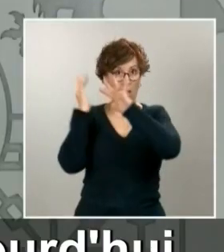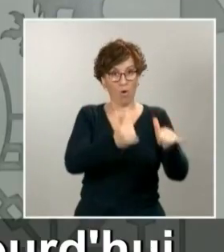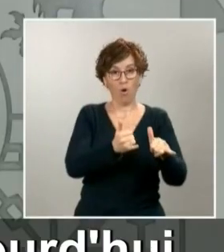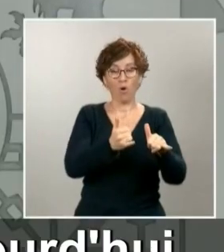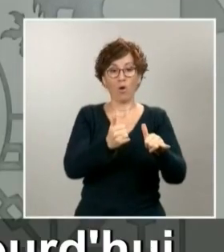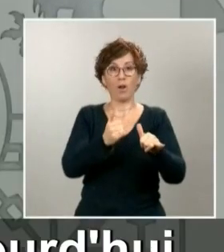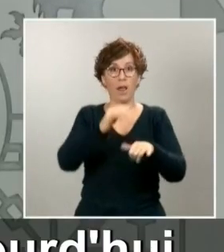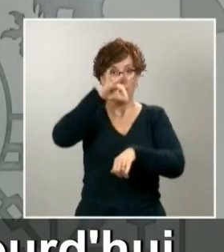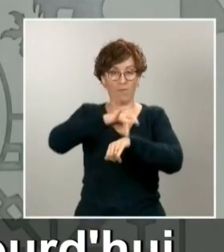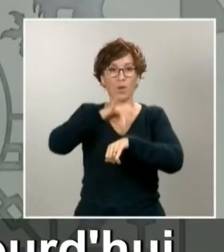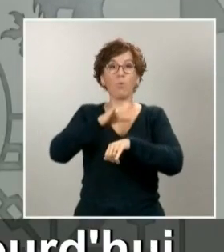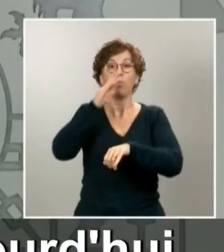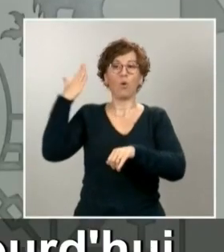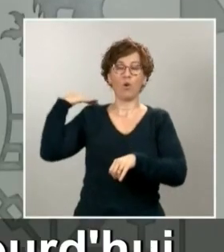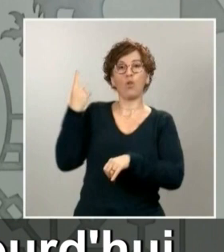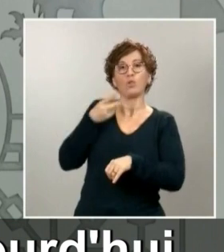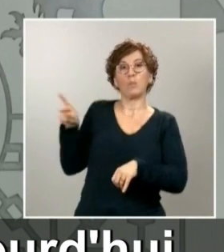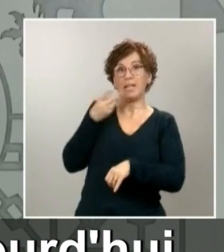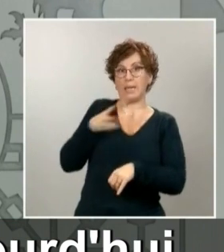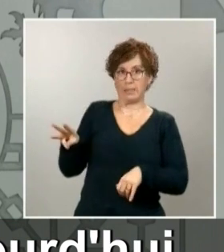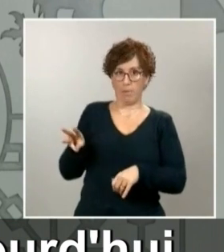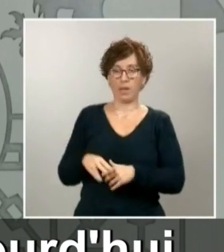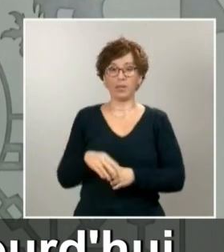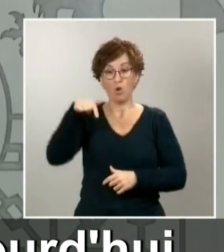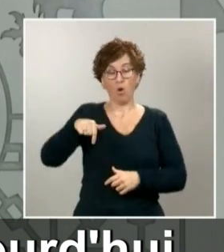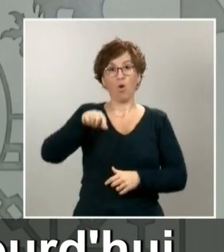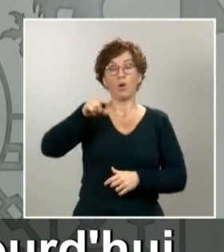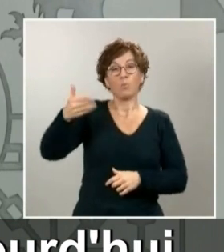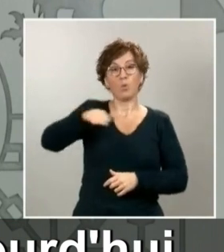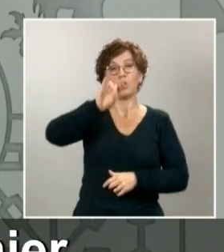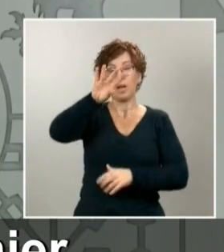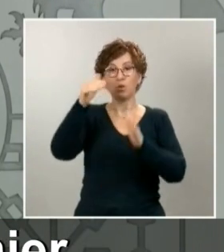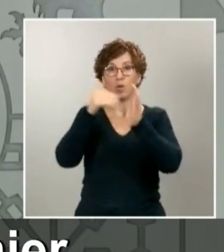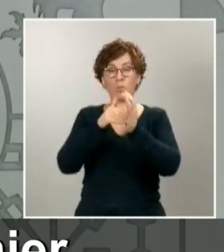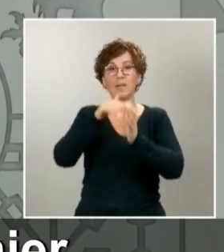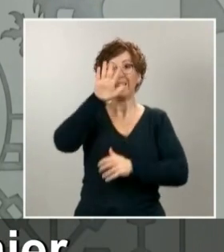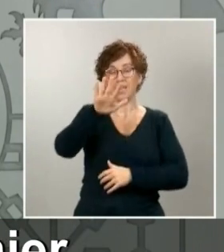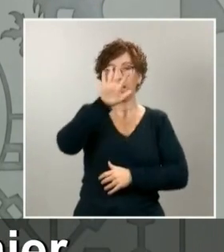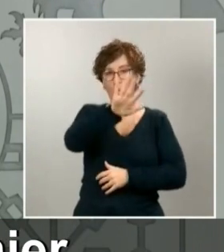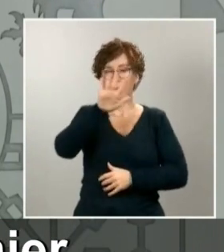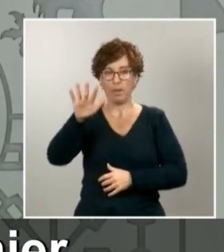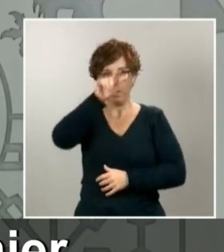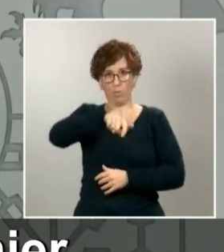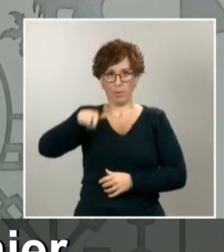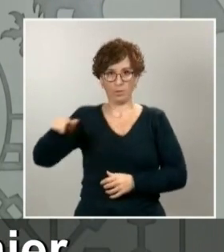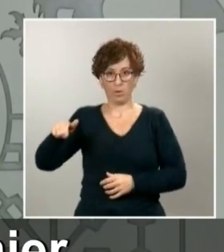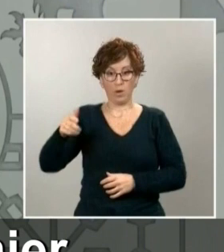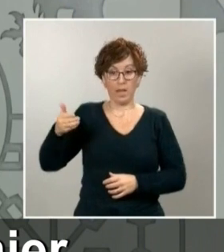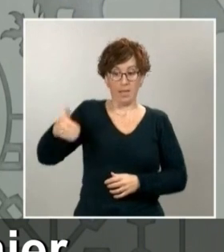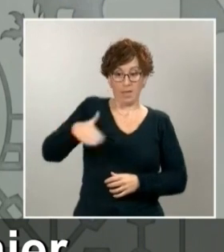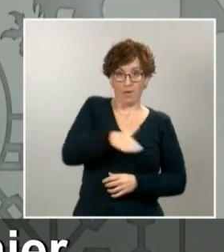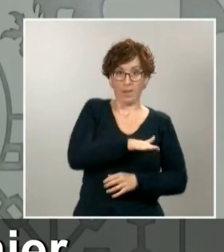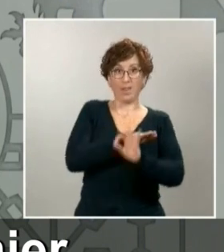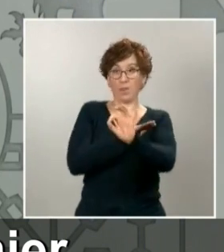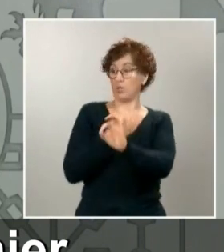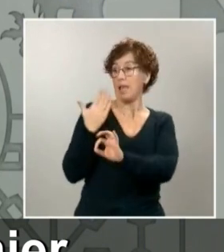El número total de fallecidos hoy es de 14.555 personas y los fallecidos registrados en el día de ayer